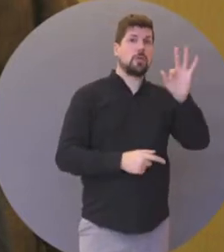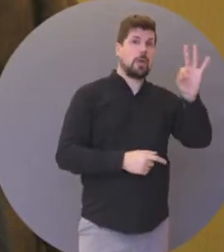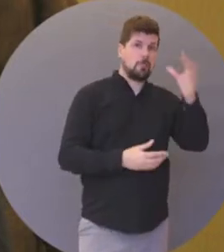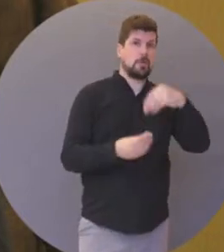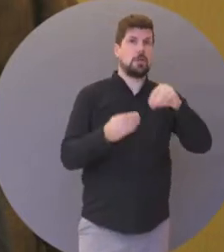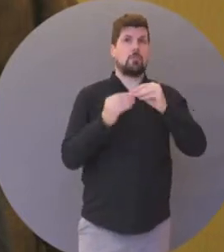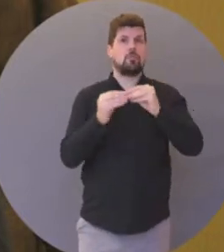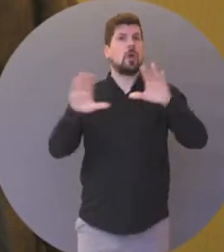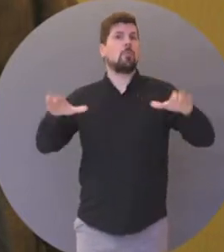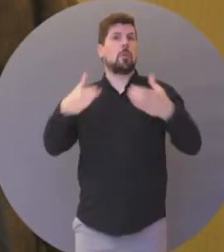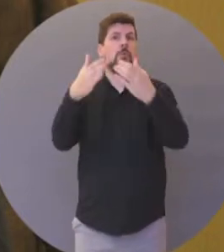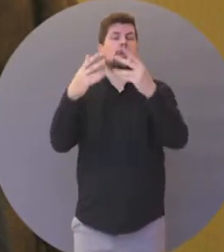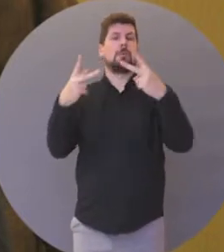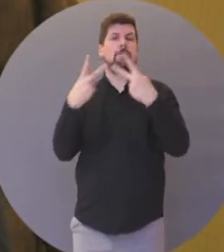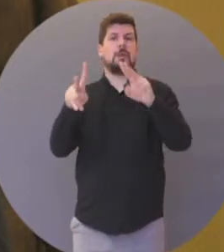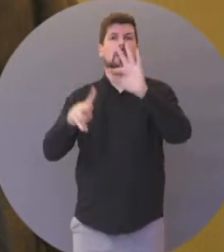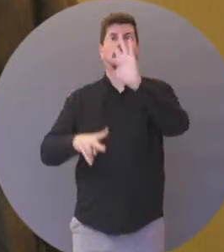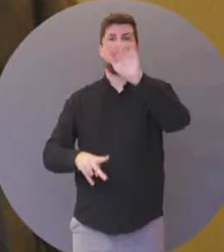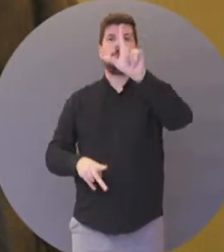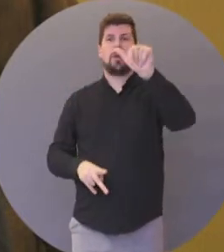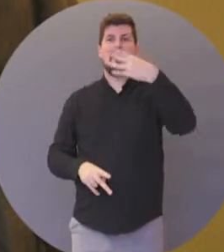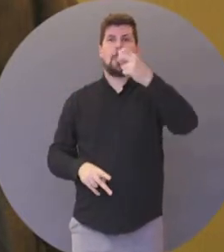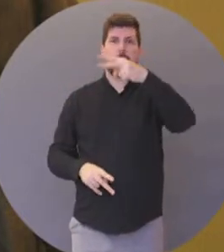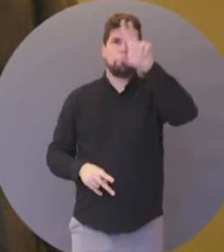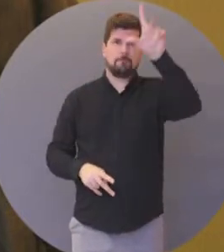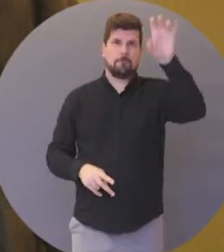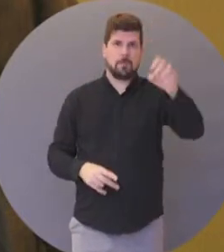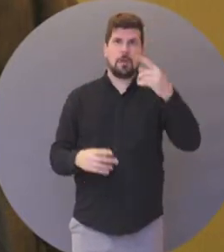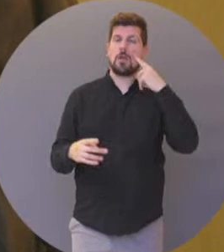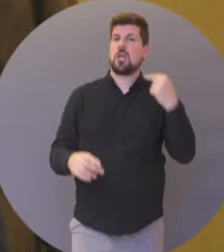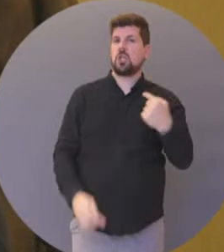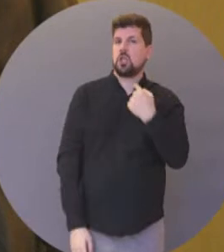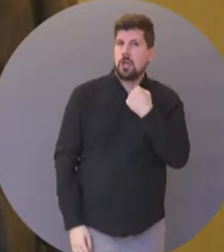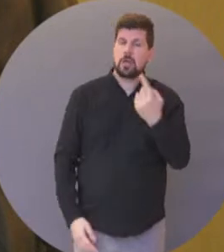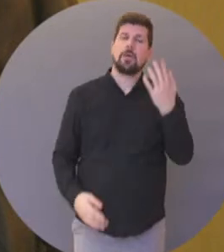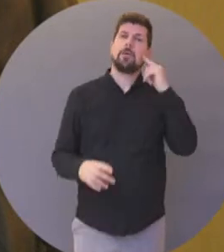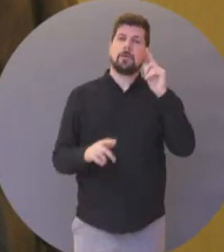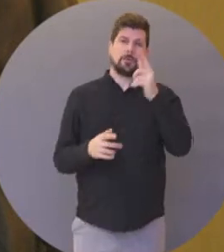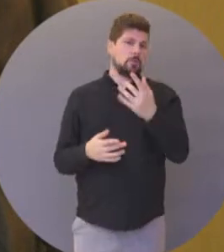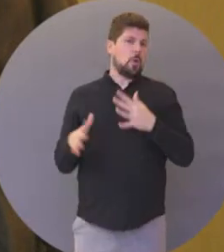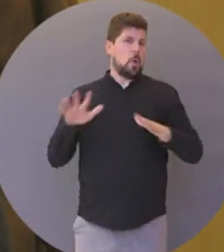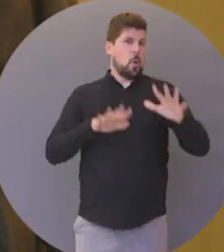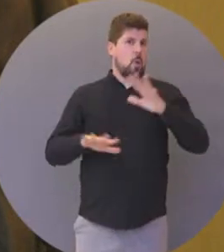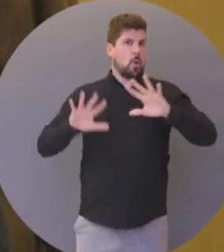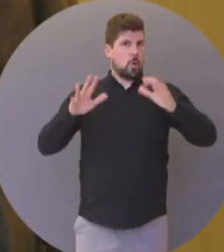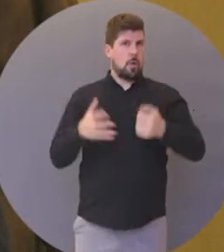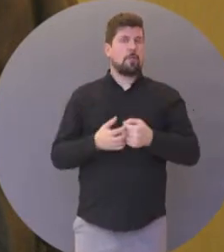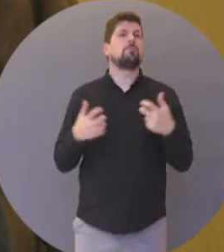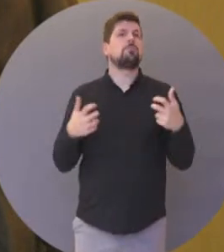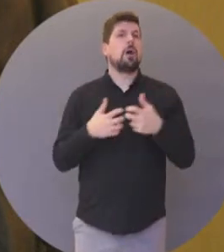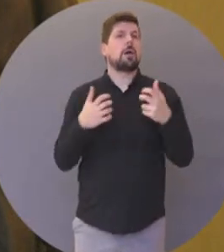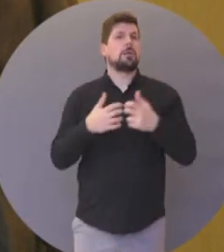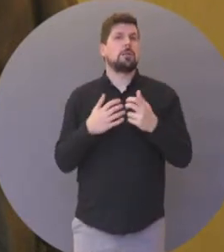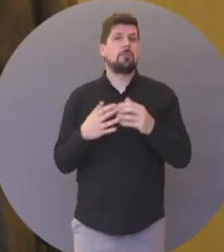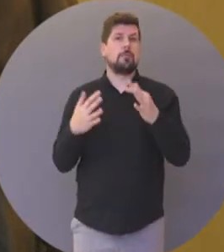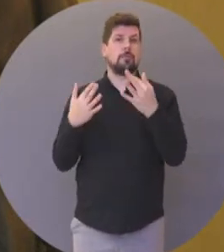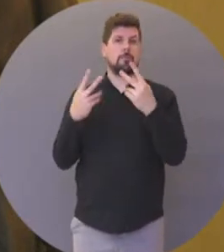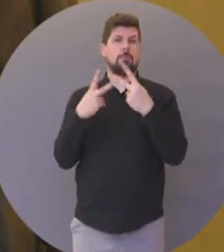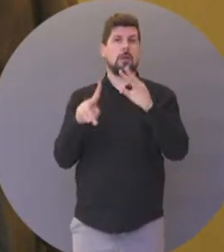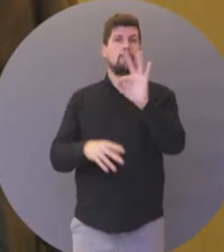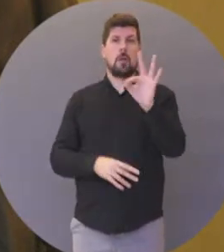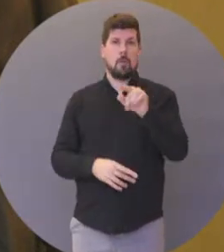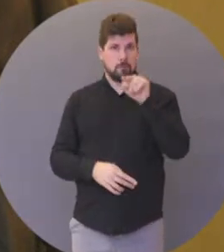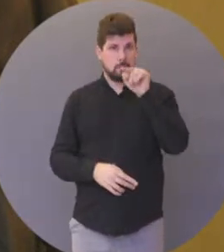ont réduit les marges de sécurité les capacités investir pour mémoire le père de flamants ville accuse un retard de 10 ans